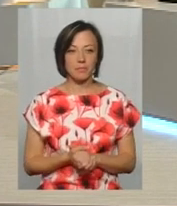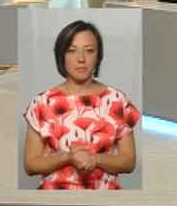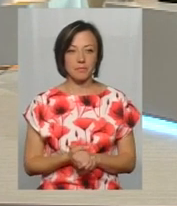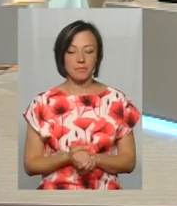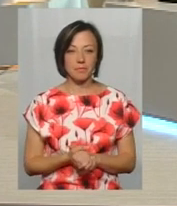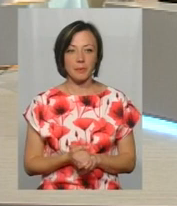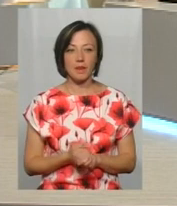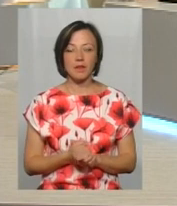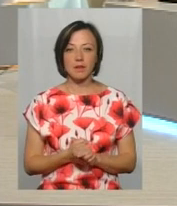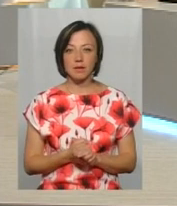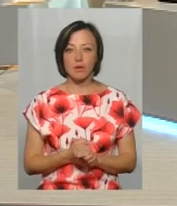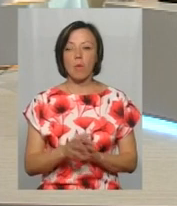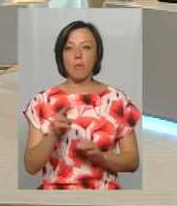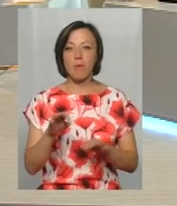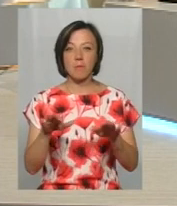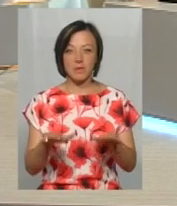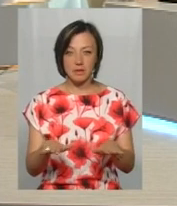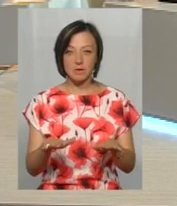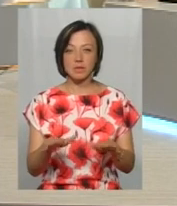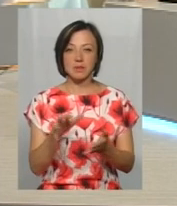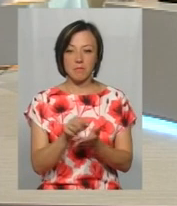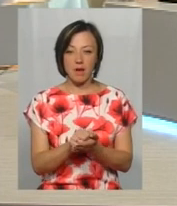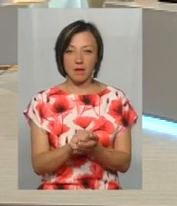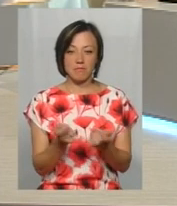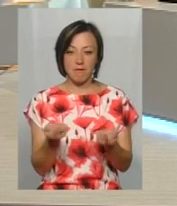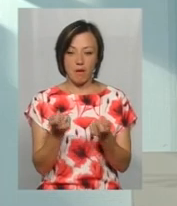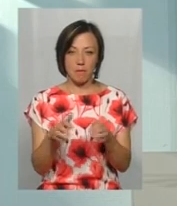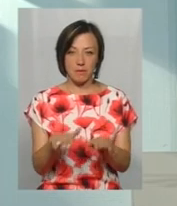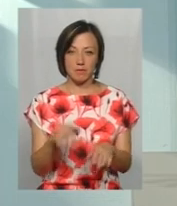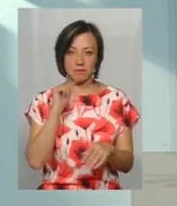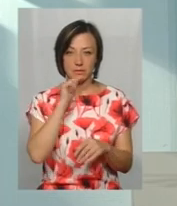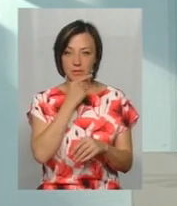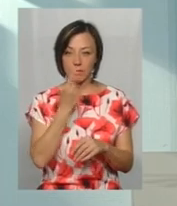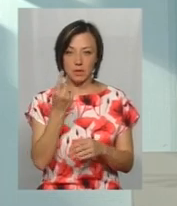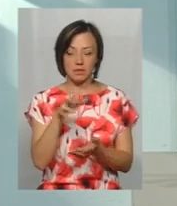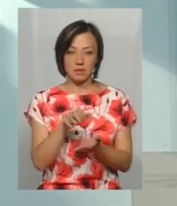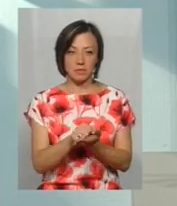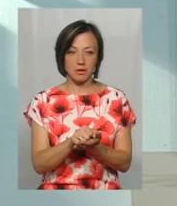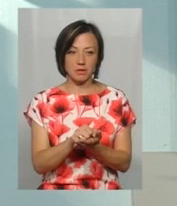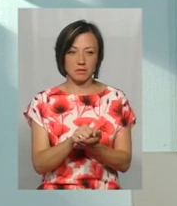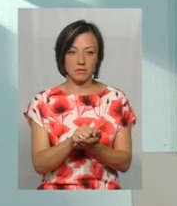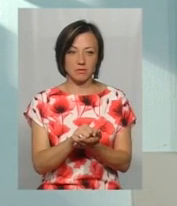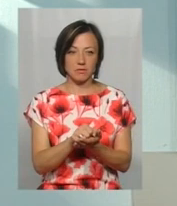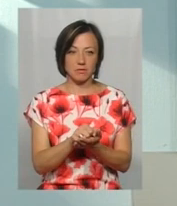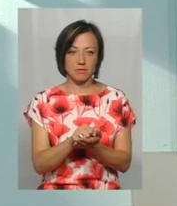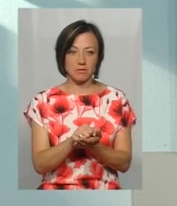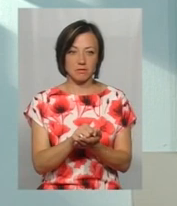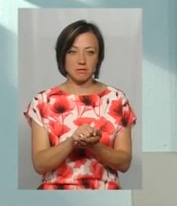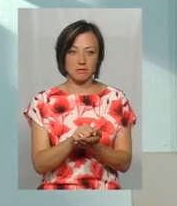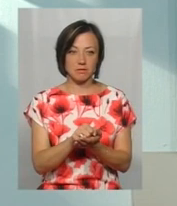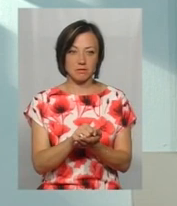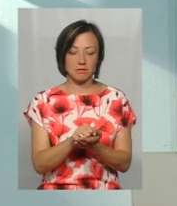Потім то, що по місцю вона займає дуже мало місця. Один він займає, скажімо